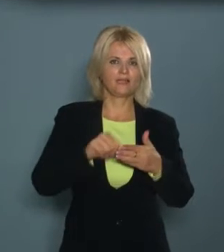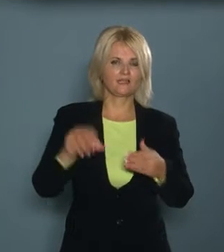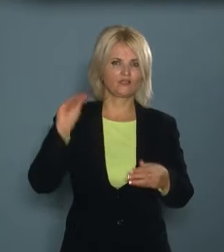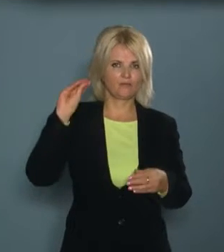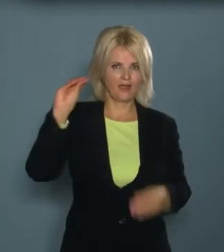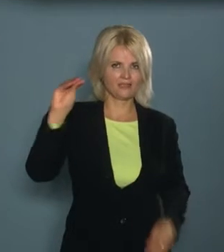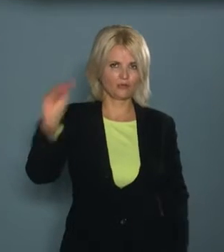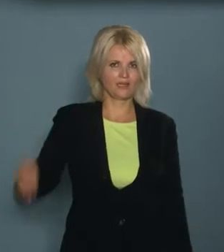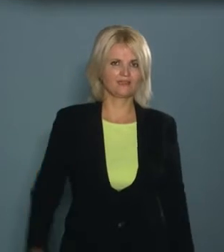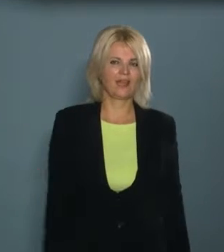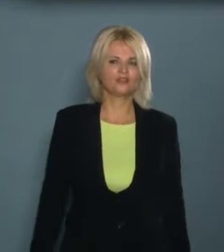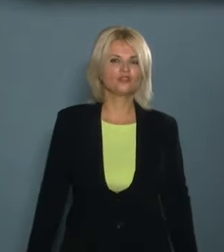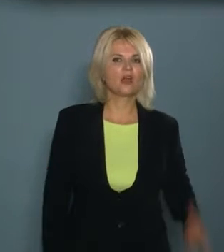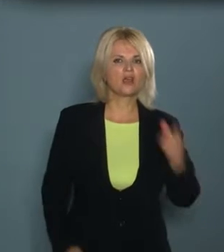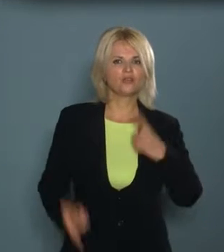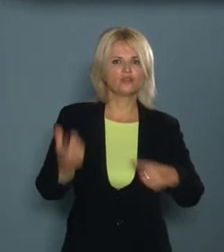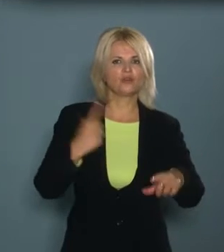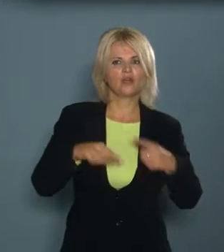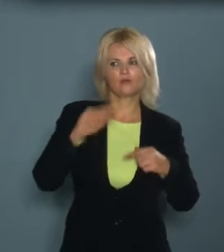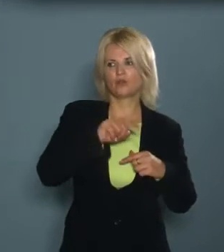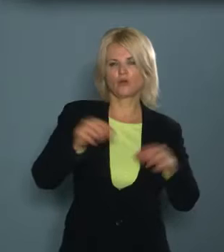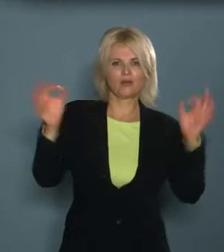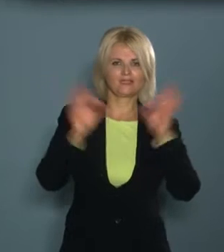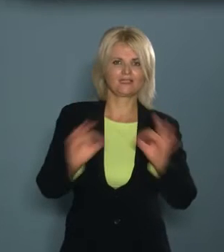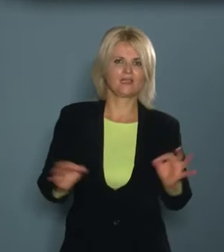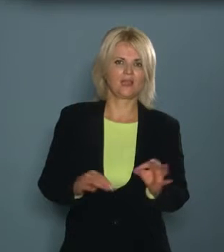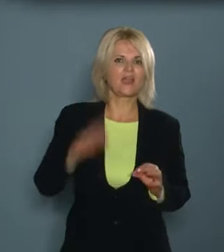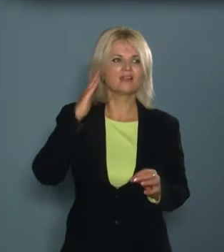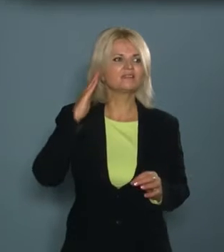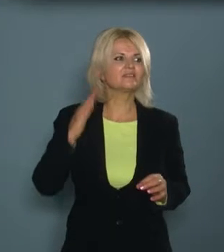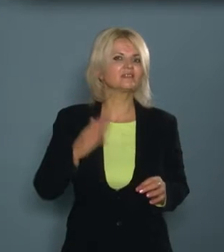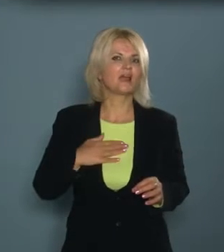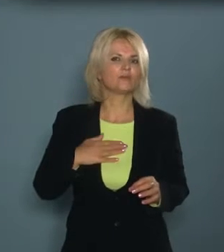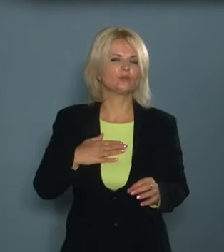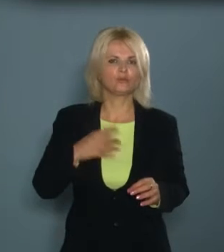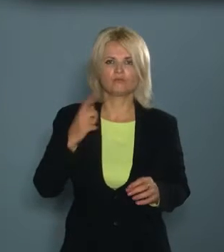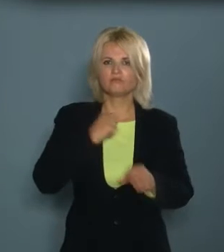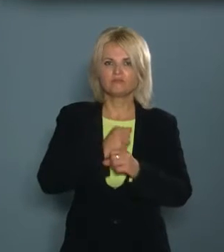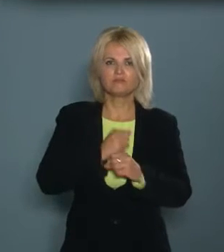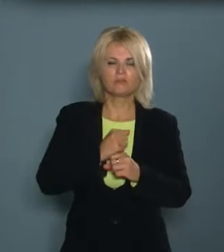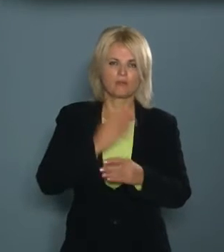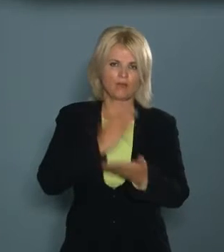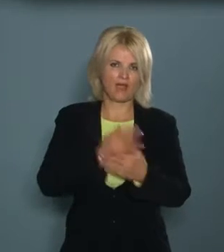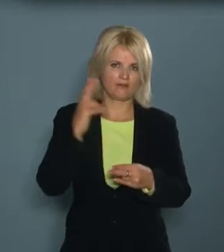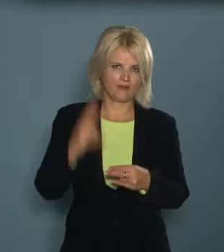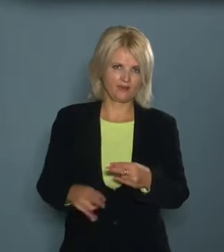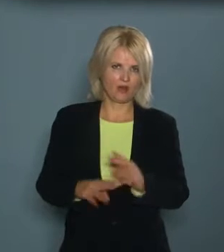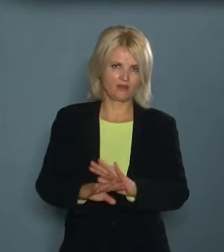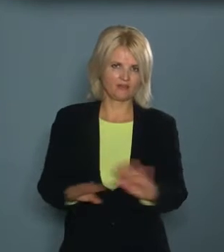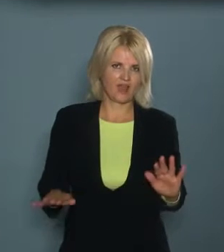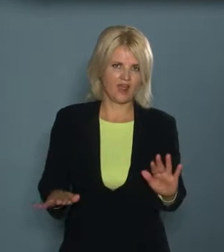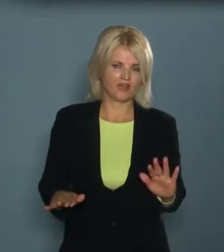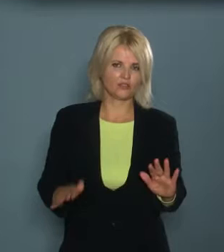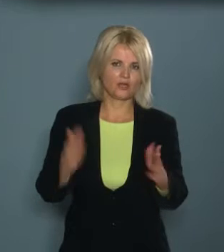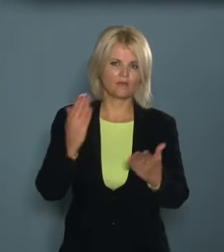felszólítást. Sajnos azokkal a cégekkel nem tudunk mit kezdeni, ahol végrehajtás van már, illetve